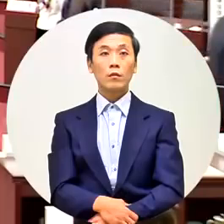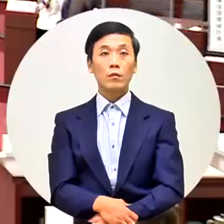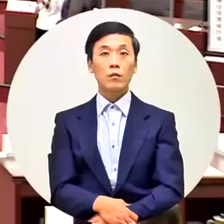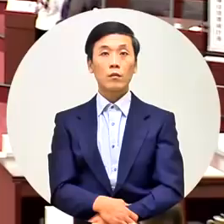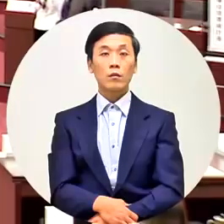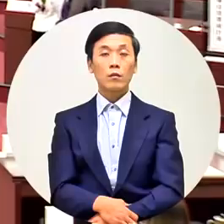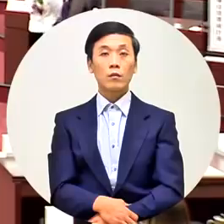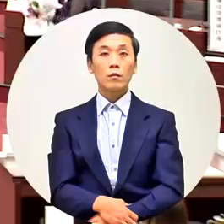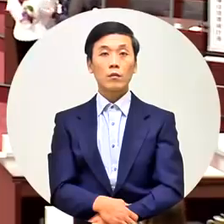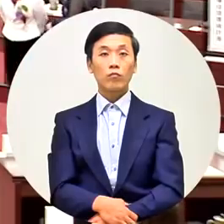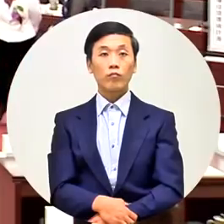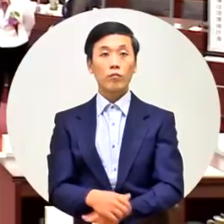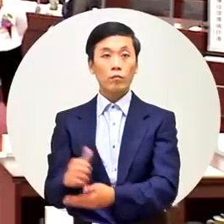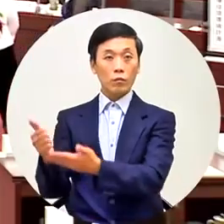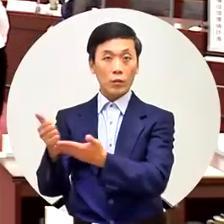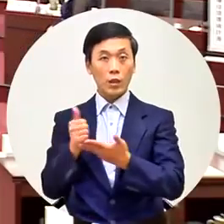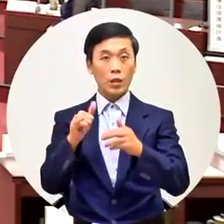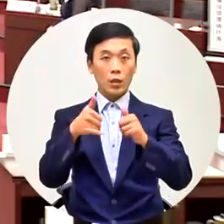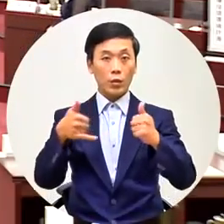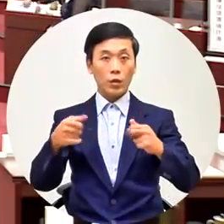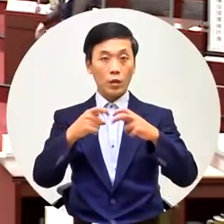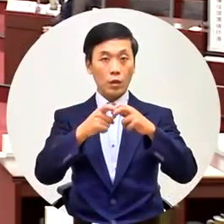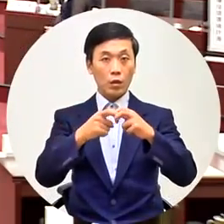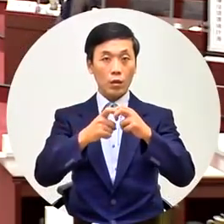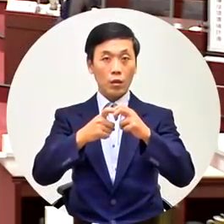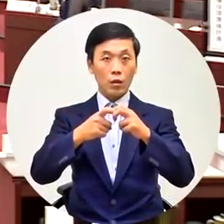请李乔如议员领取选票。